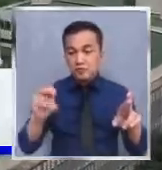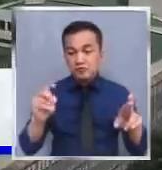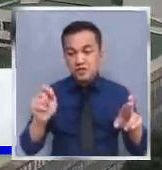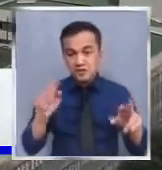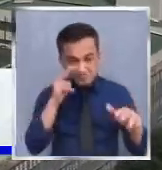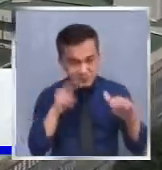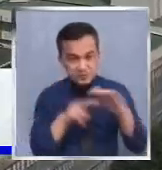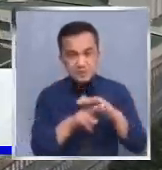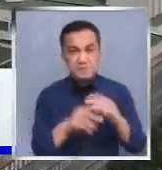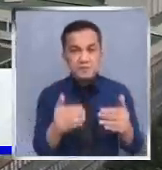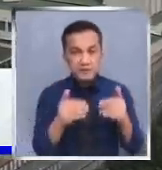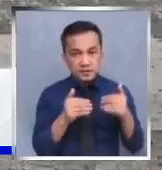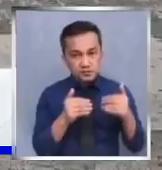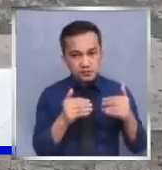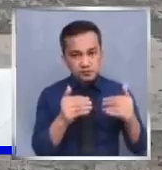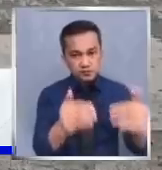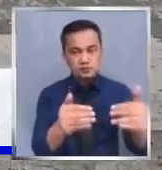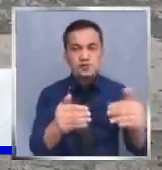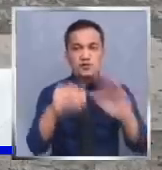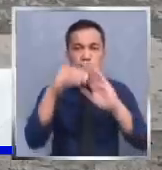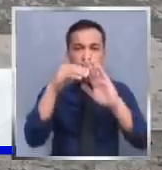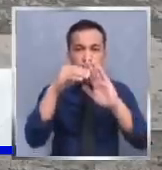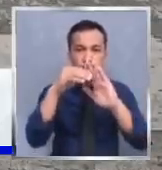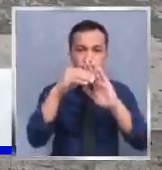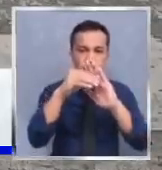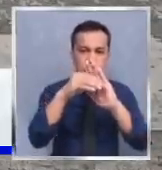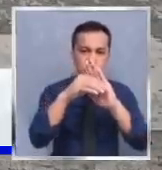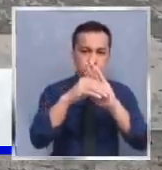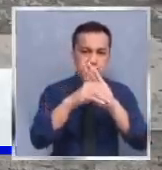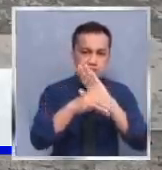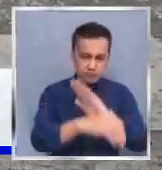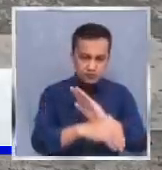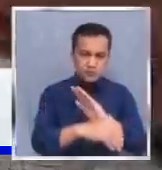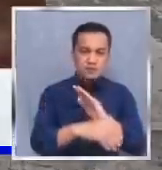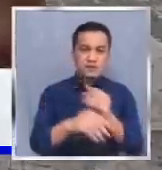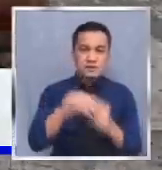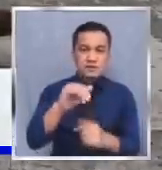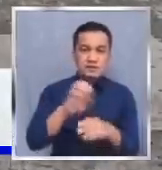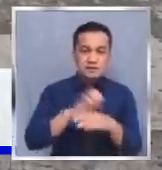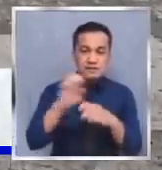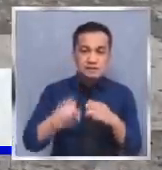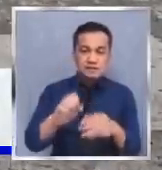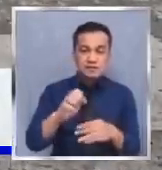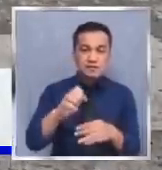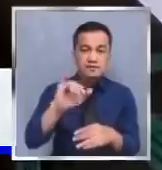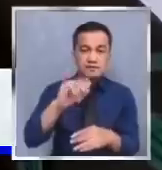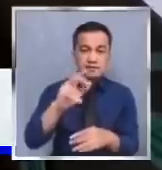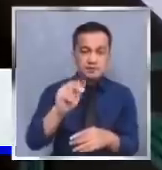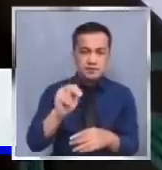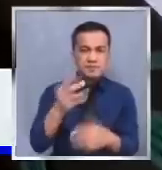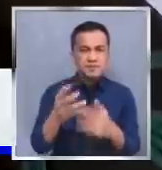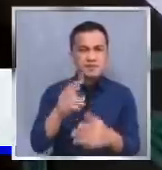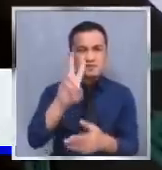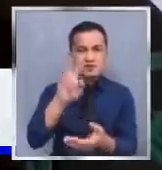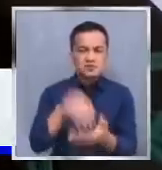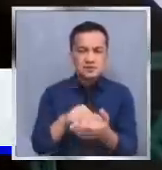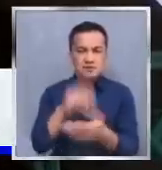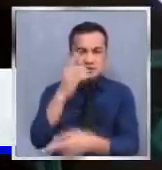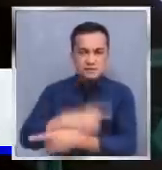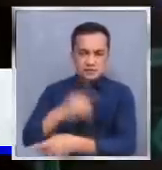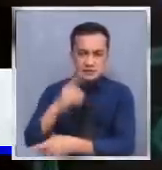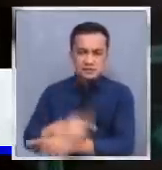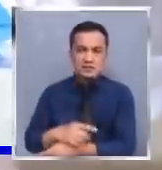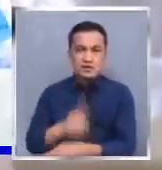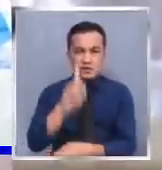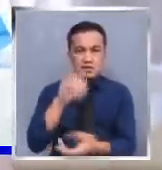magtutuloy-tuloy ang pag-aba ng mga kaso. Sa katapusan ng Enero, posible raw bumaba sa 2,000 daily cases, 1,000 daily cases bago